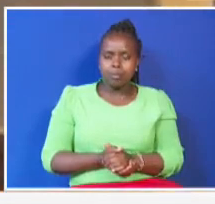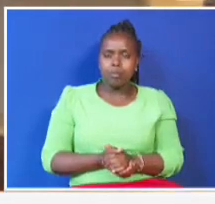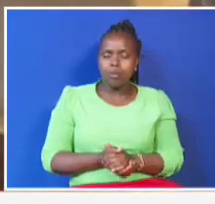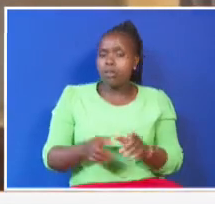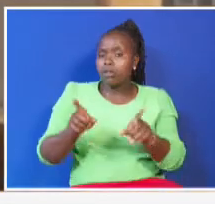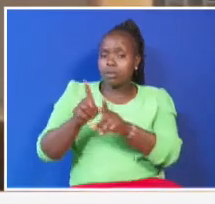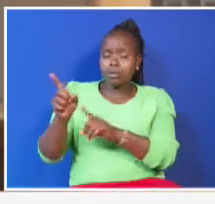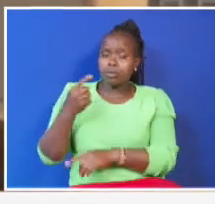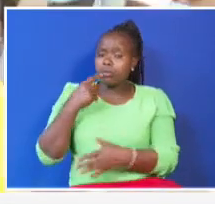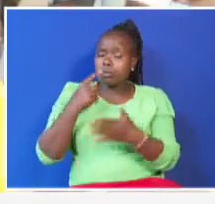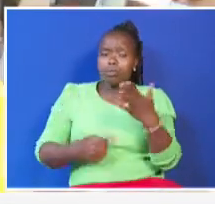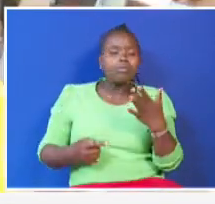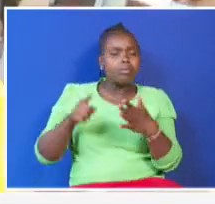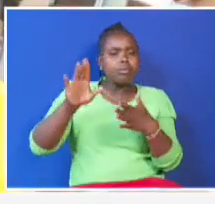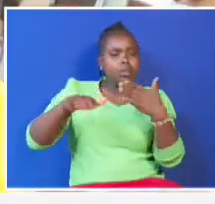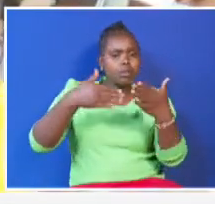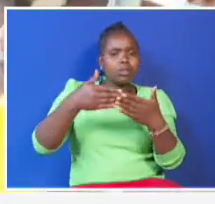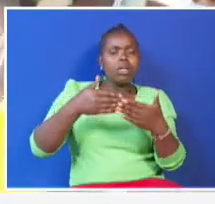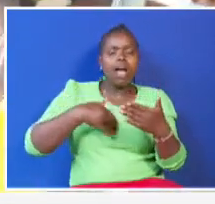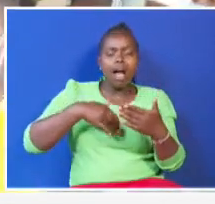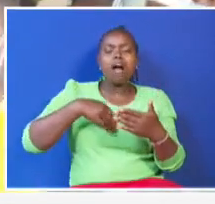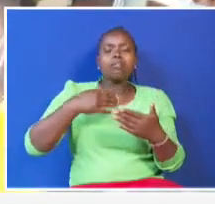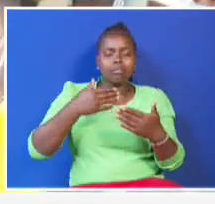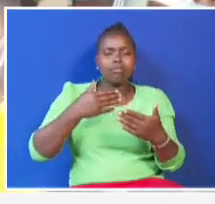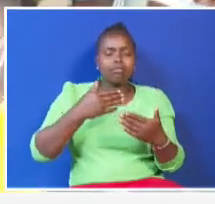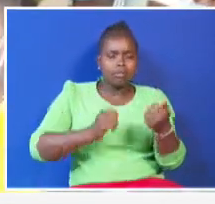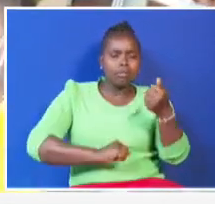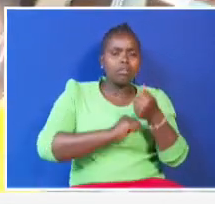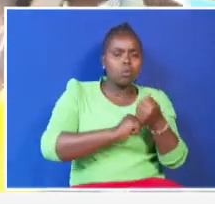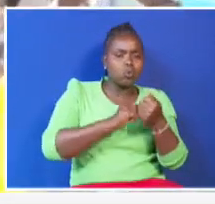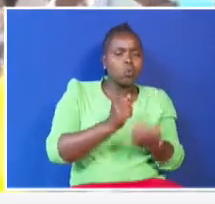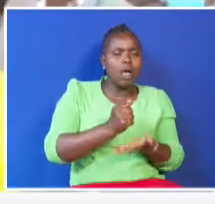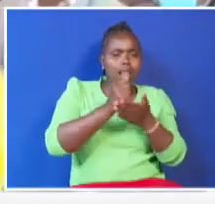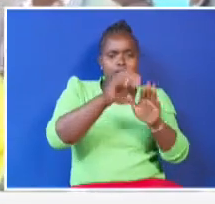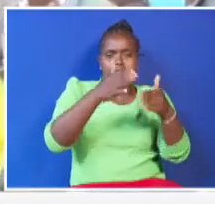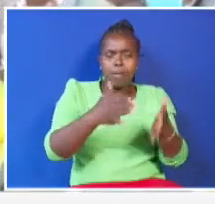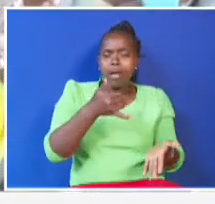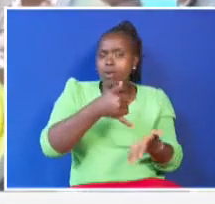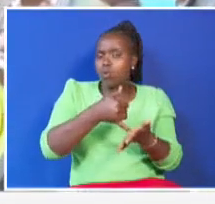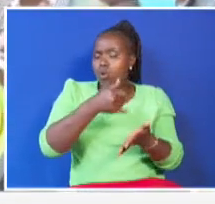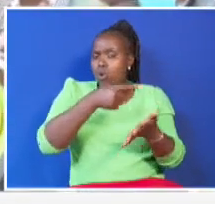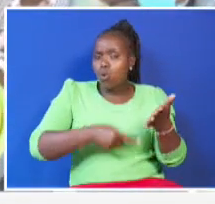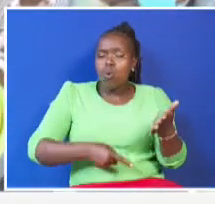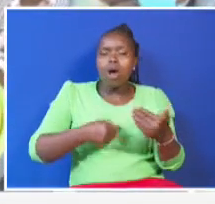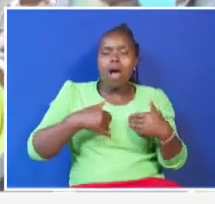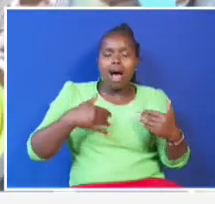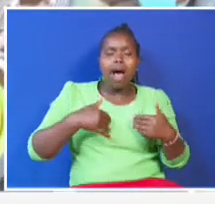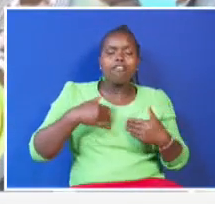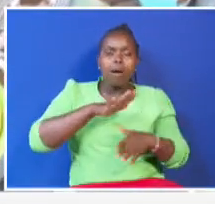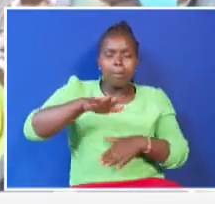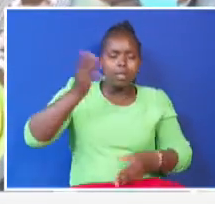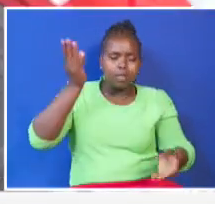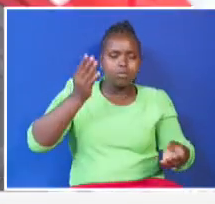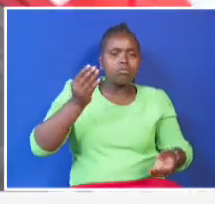Munya aidha amesema kwamba mswada huo una mapendekezo mengi ya kuwafaidi wakulima, likiwemo kuhakikisha kwamba viwanda vya kusaga